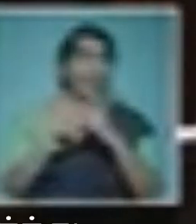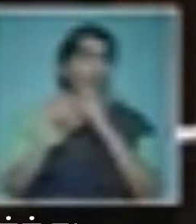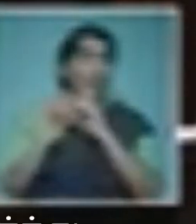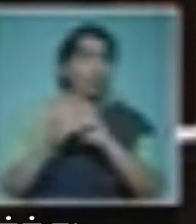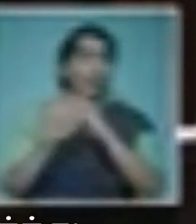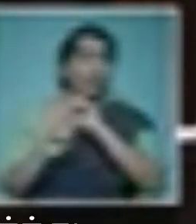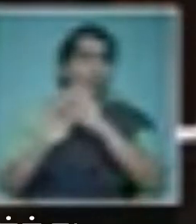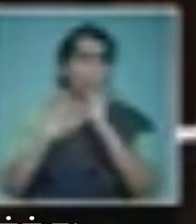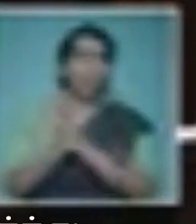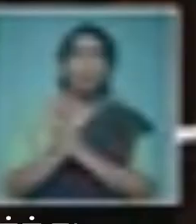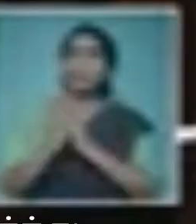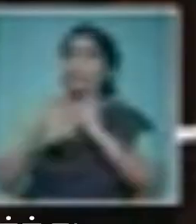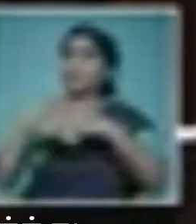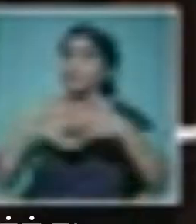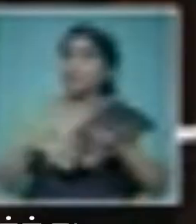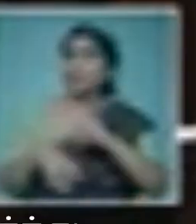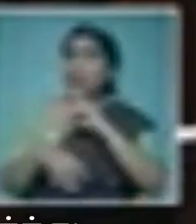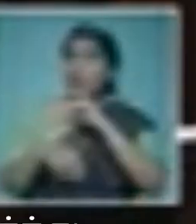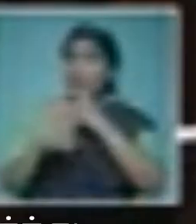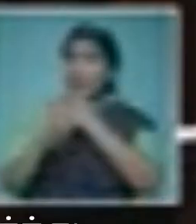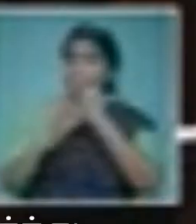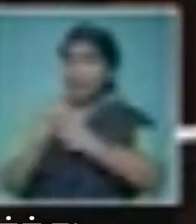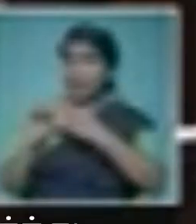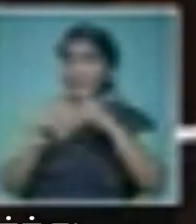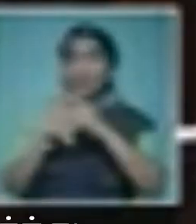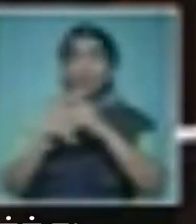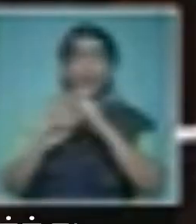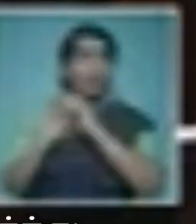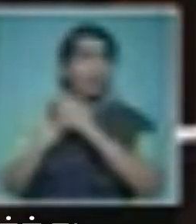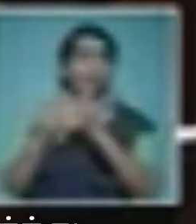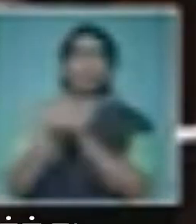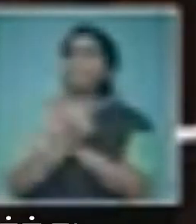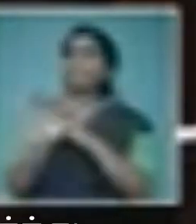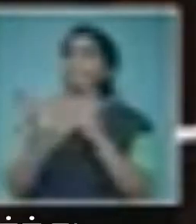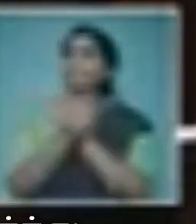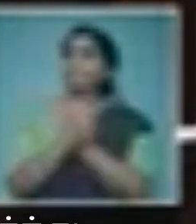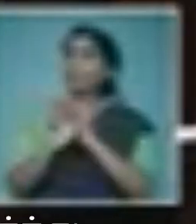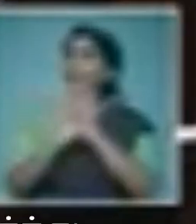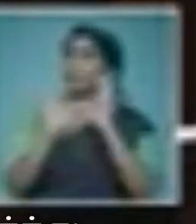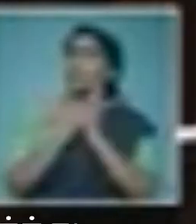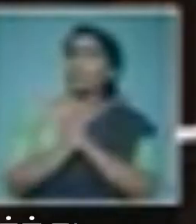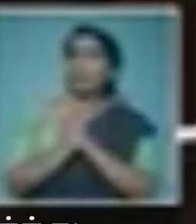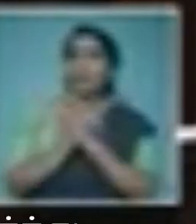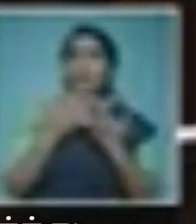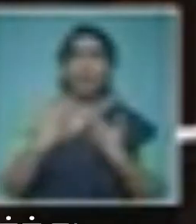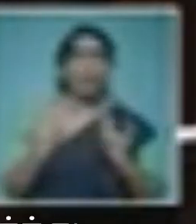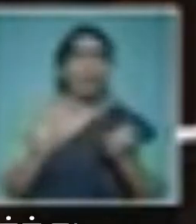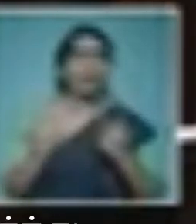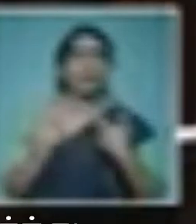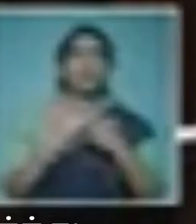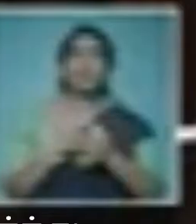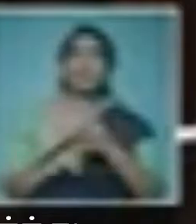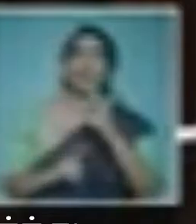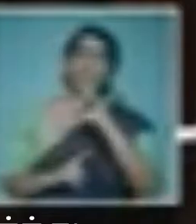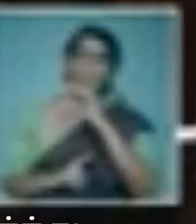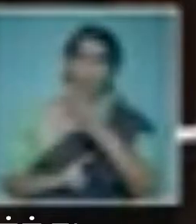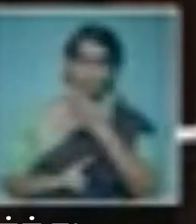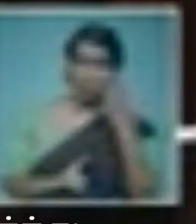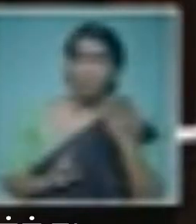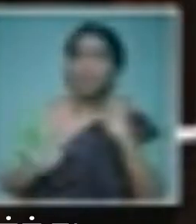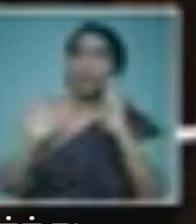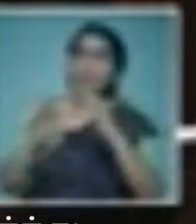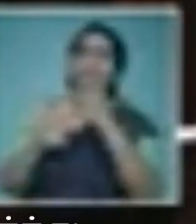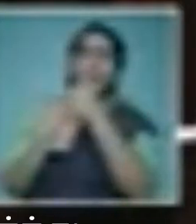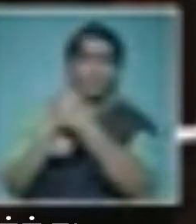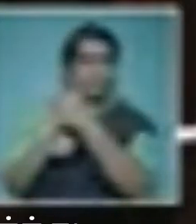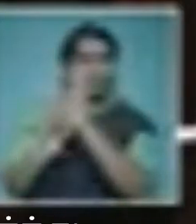නඩු වලට ඔක්කොම ඒගොල්ලන් මුහුණ දීලා ඒ attorney general department එකේ දාපු නඩු වලින් නිදොස් කර නිදහස් කරලා තියෙන්නේ. මම මොනවද කරන්න කියලා ජනාධිපතිතුමා අහන්න පුළුවන්. හරි සාධාරණයි